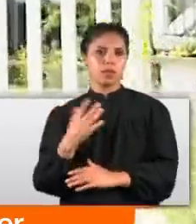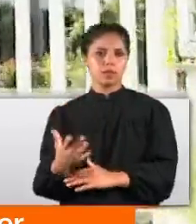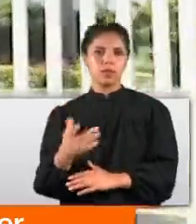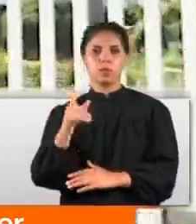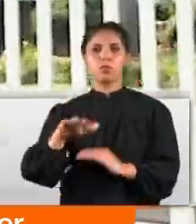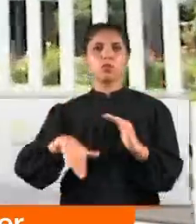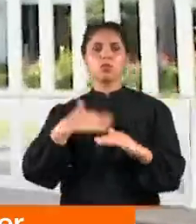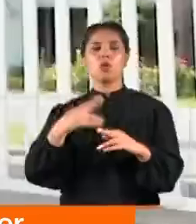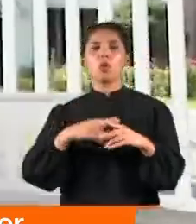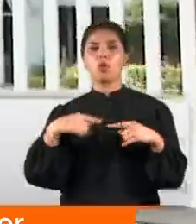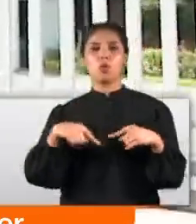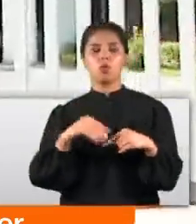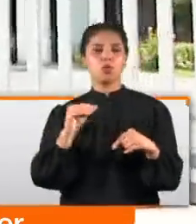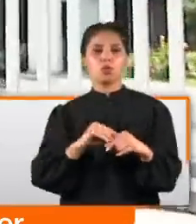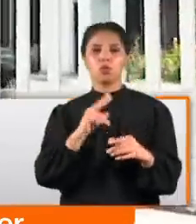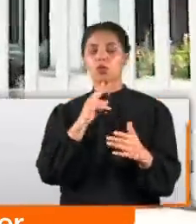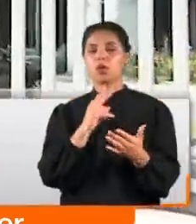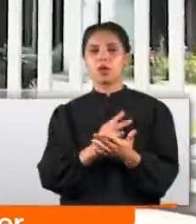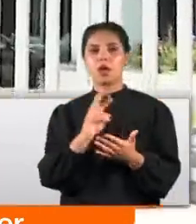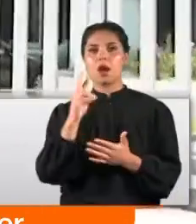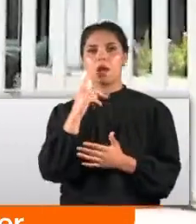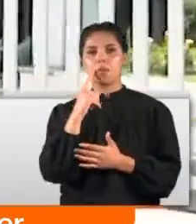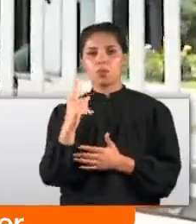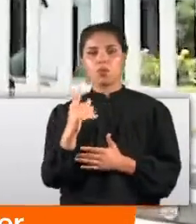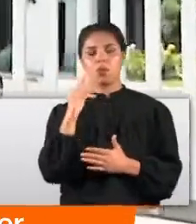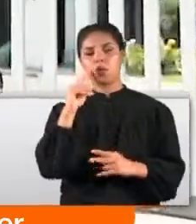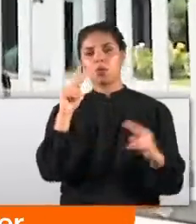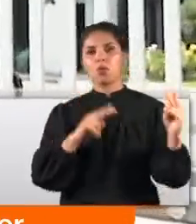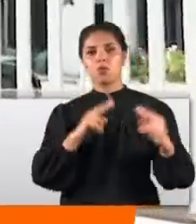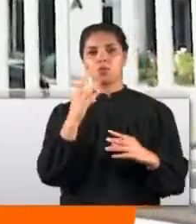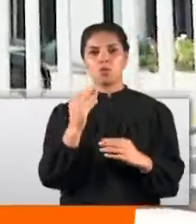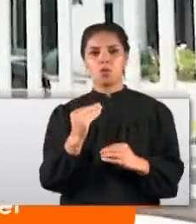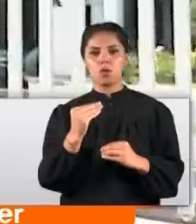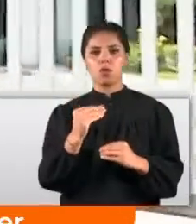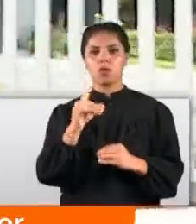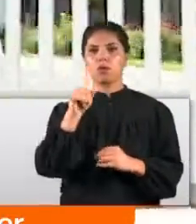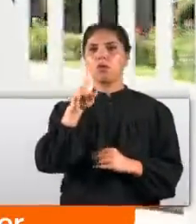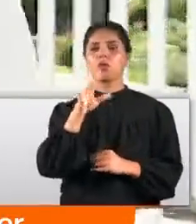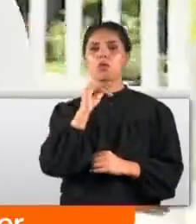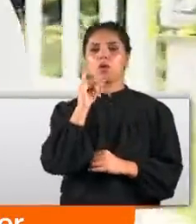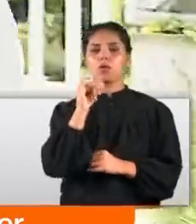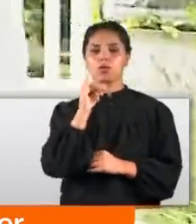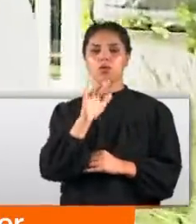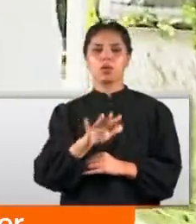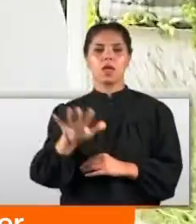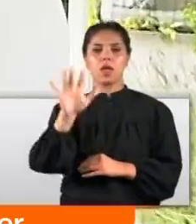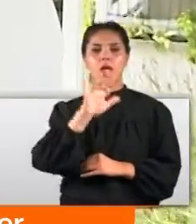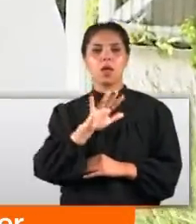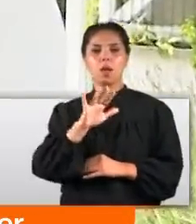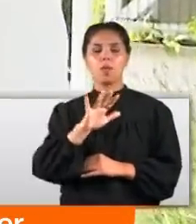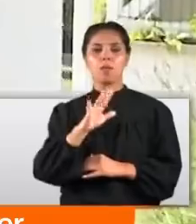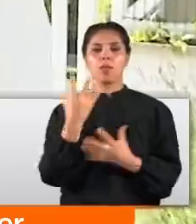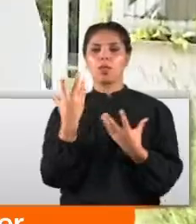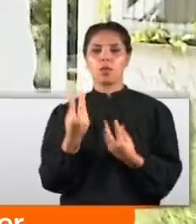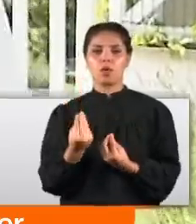süreçte komisyonla ortaya çıkan rapor ve teklifler müzakere edilecek ve gözler artık 14 Ağustos'ta kamu işveren heyetinin